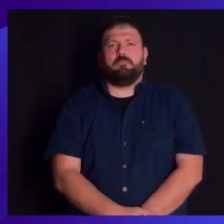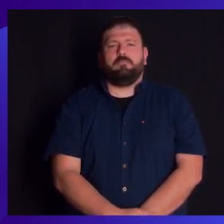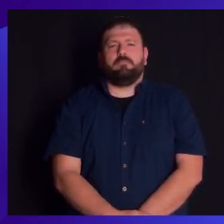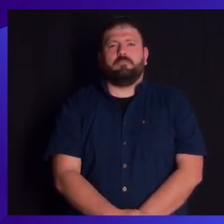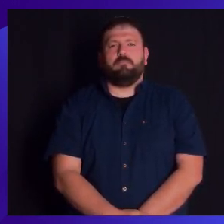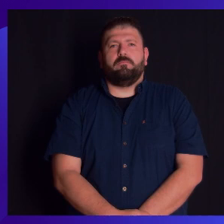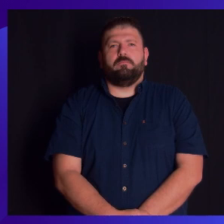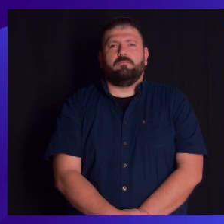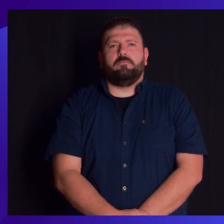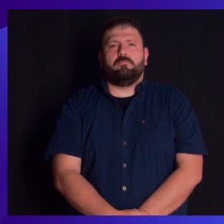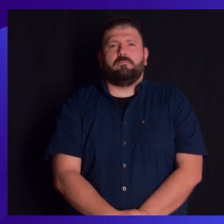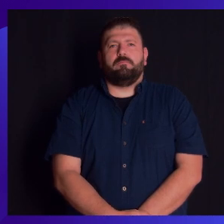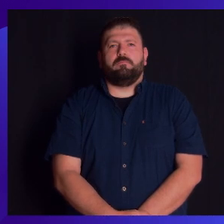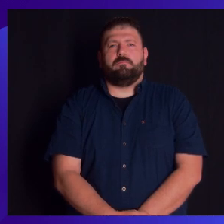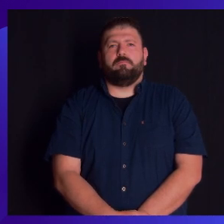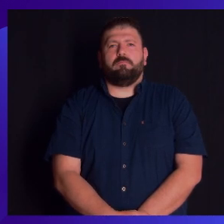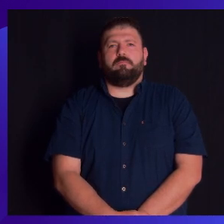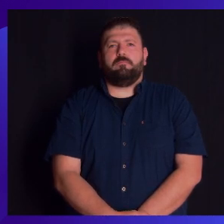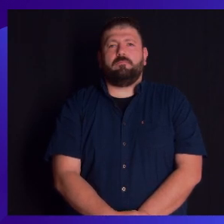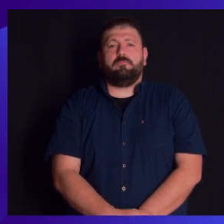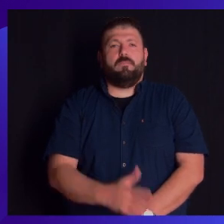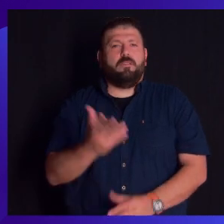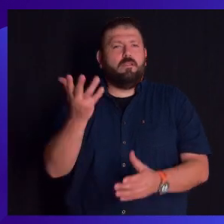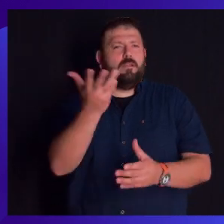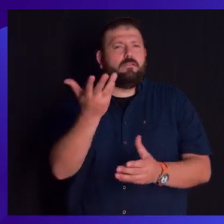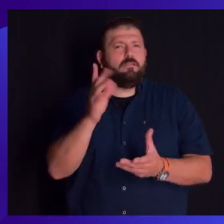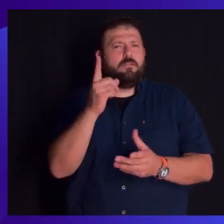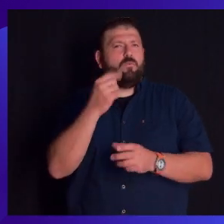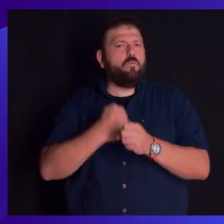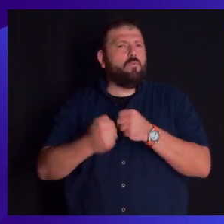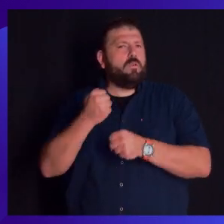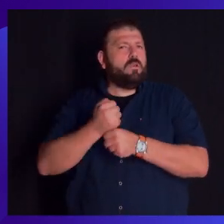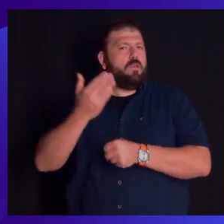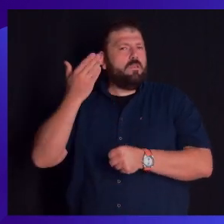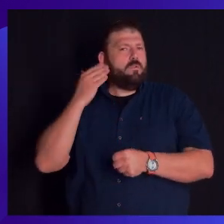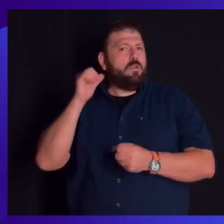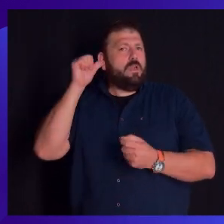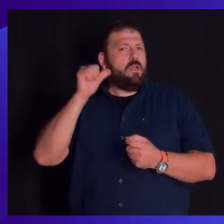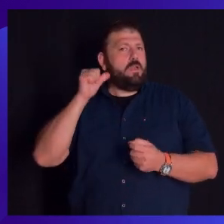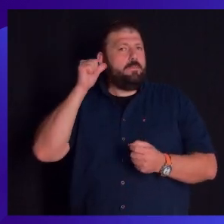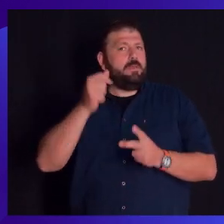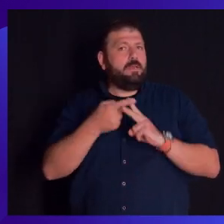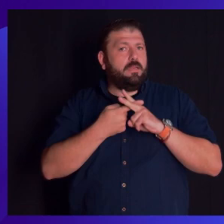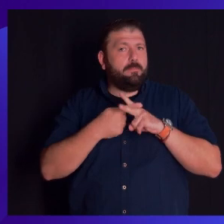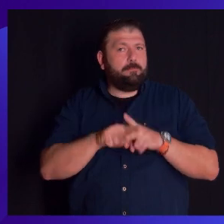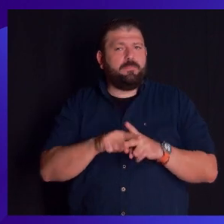история наших достижений. About a year ago, in April,